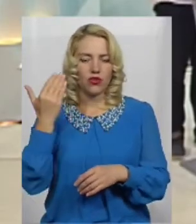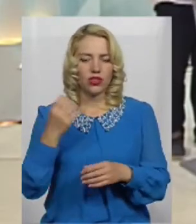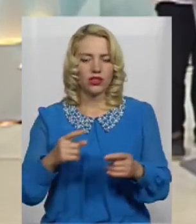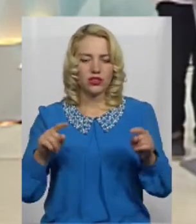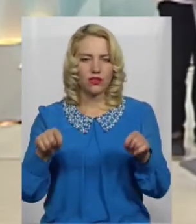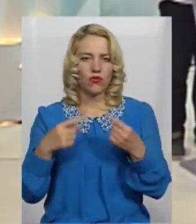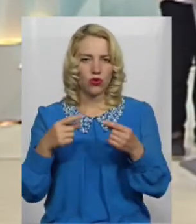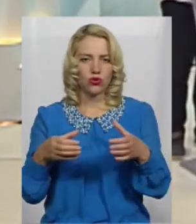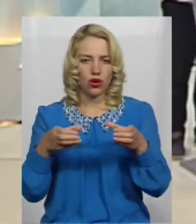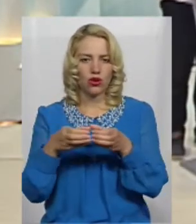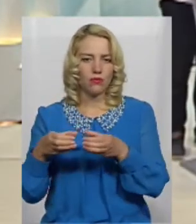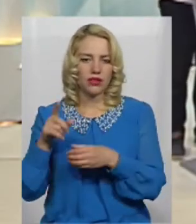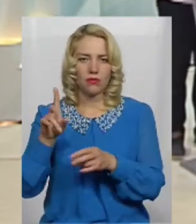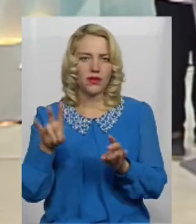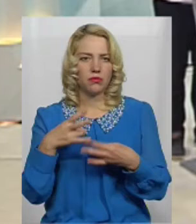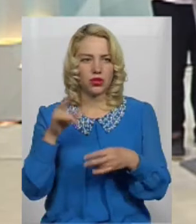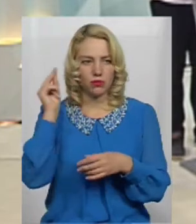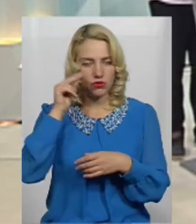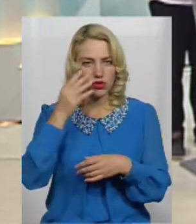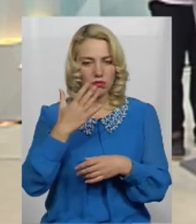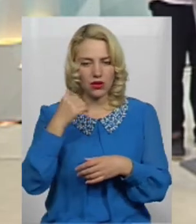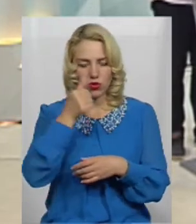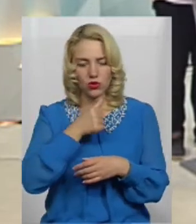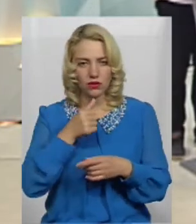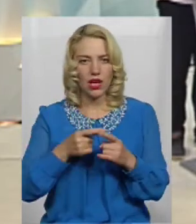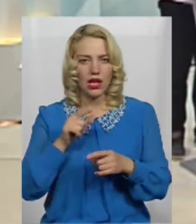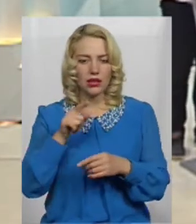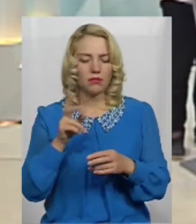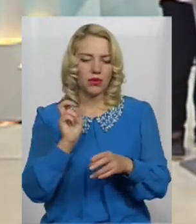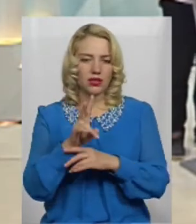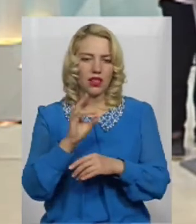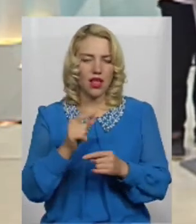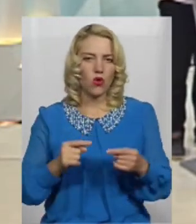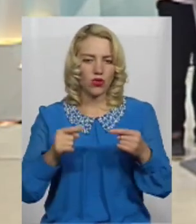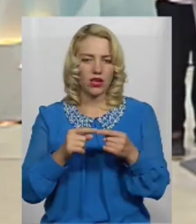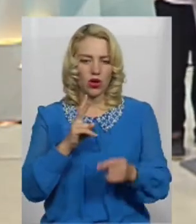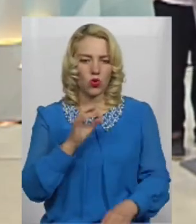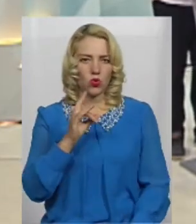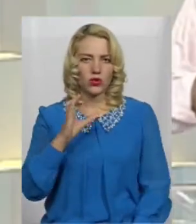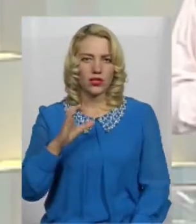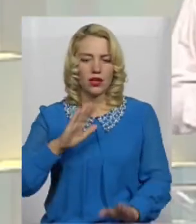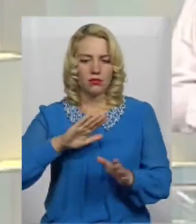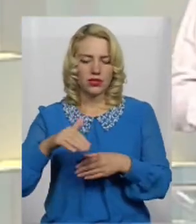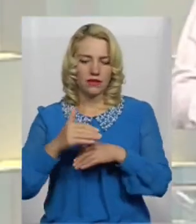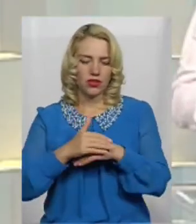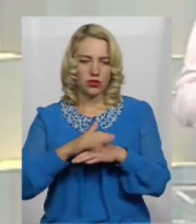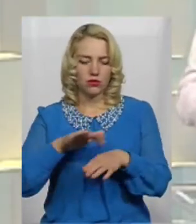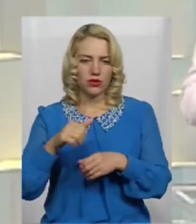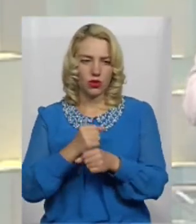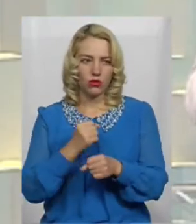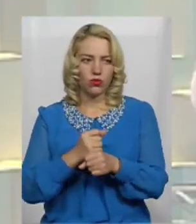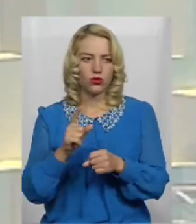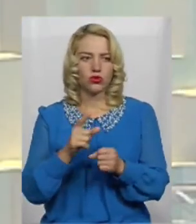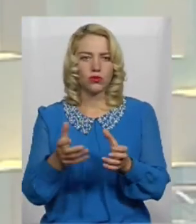громади. Там не потрібно вчитися 4 чи 5 років. Туди можна прийти на конкретні курси ввечері після роботи, чи для того, щоб